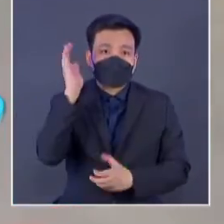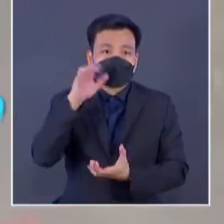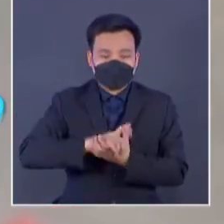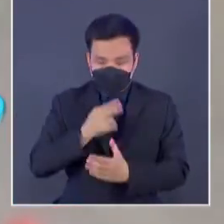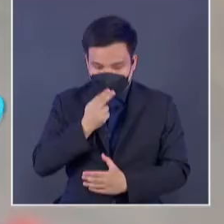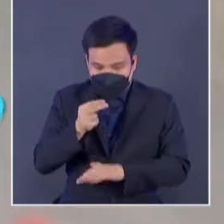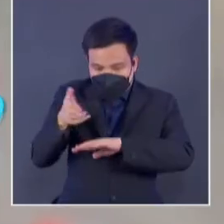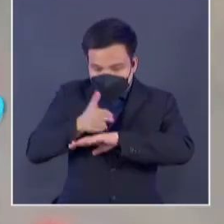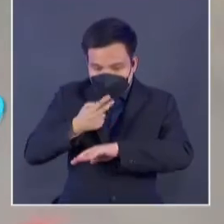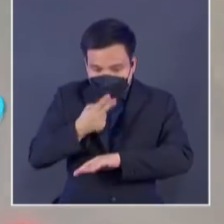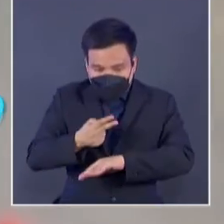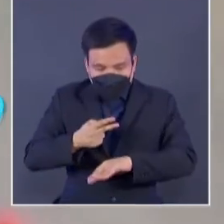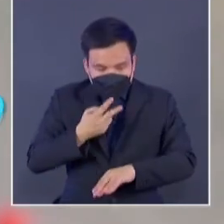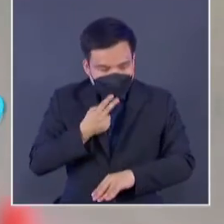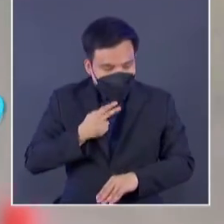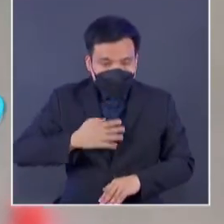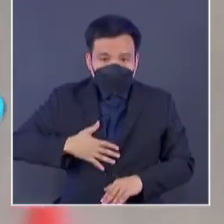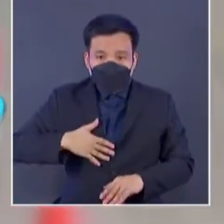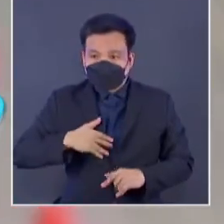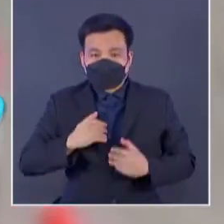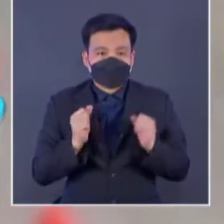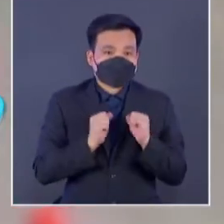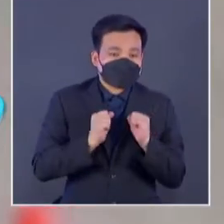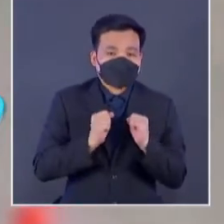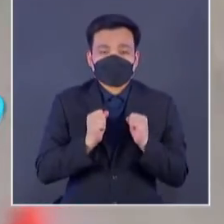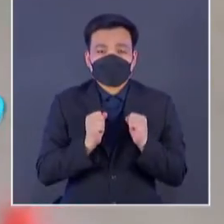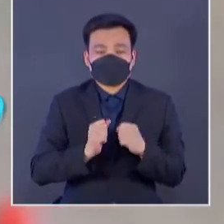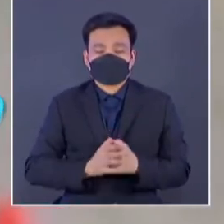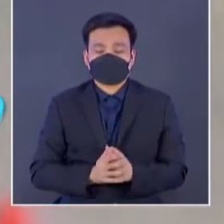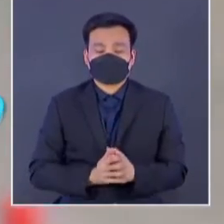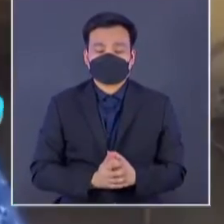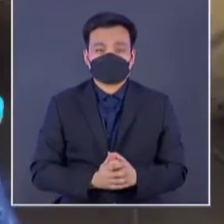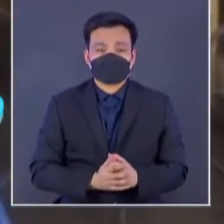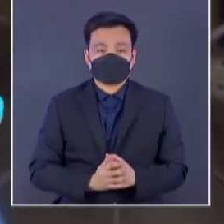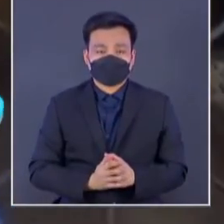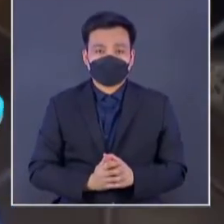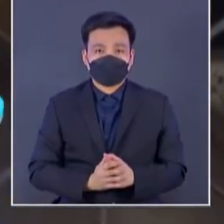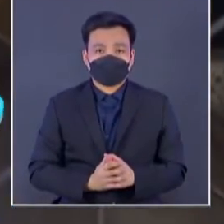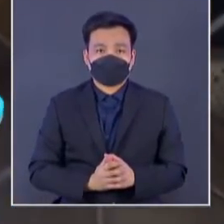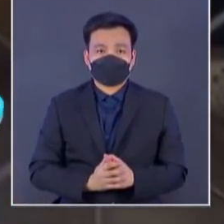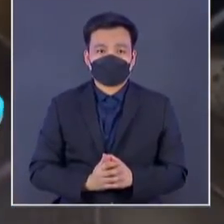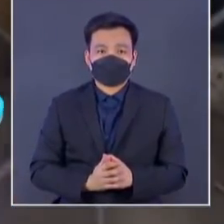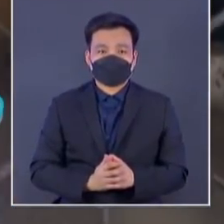กล้องวงจรปิดเนี่ยโอ้รู้สึกหวาดผวากับเหตุการณ์ที่เกิดขึ้นนะครับ